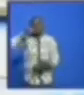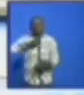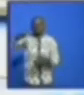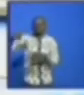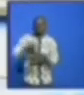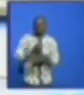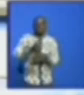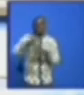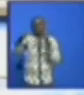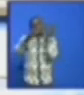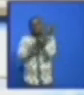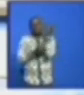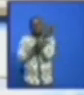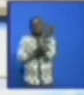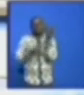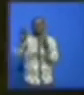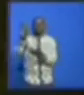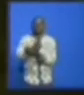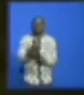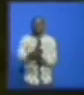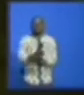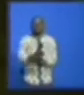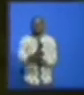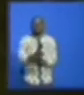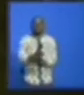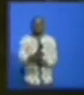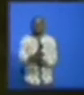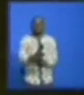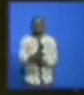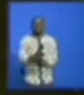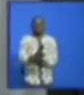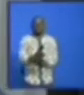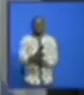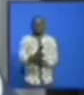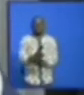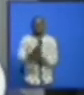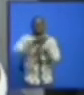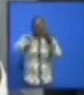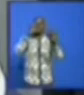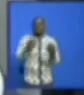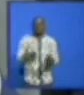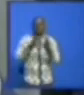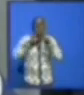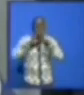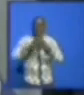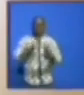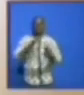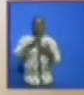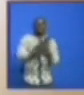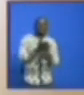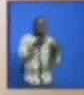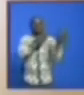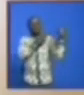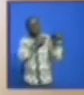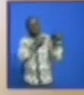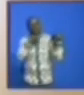précision, Irénée Kabouré, Karim Bikienga. Une séance de questions-réponses entre responsables consulaires et